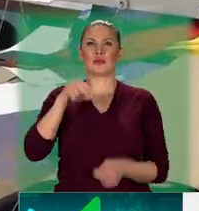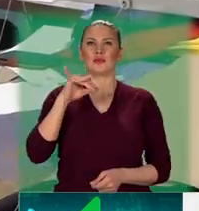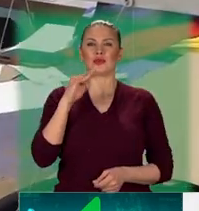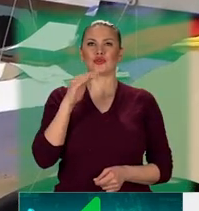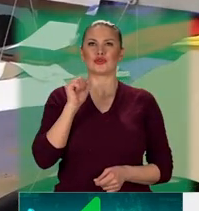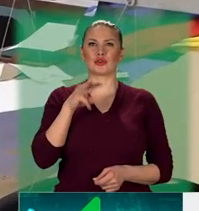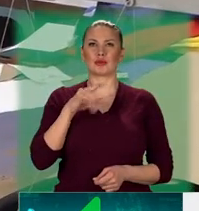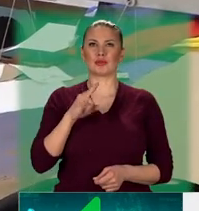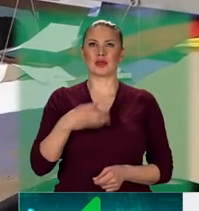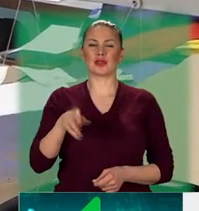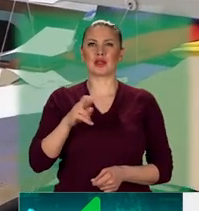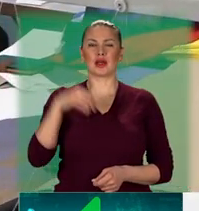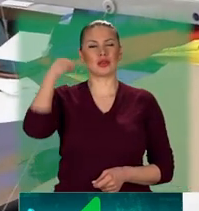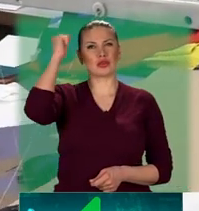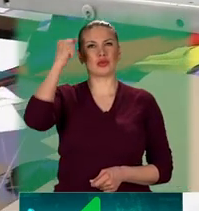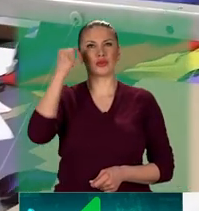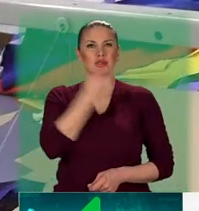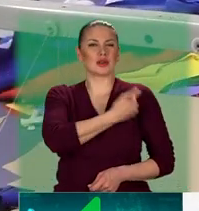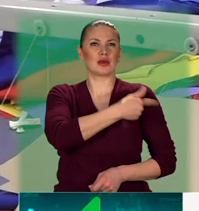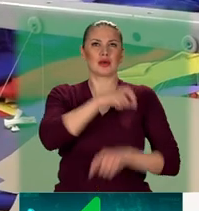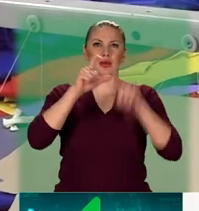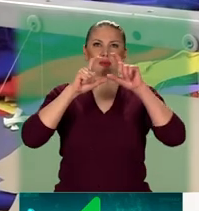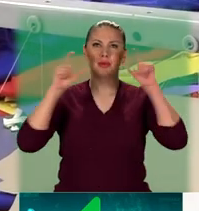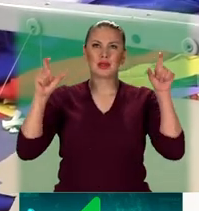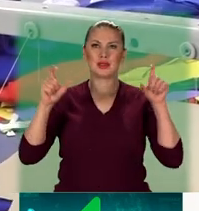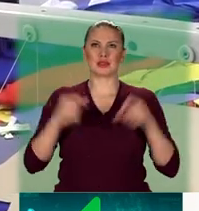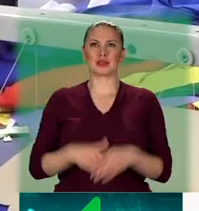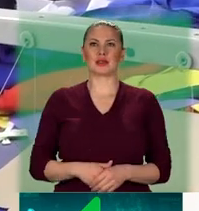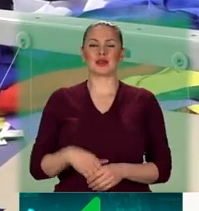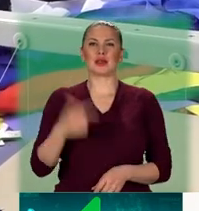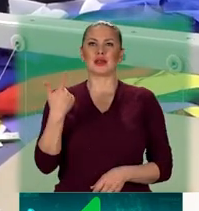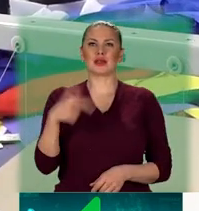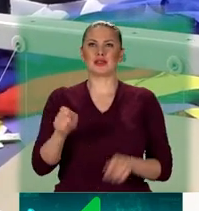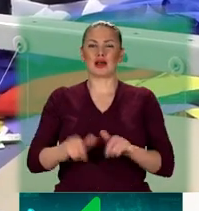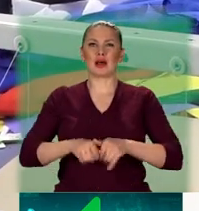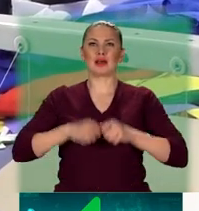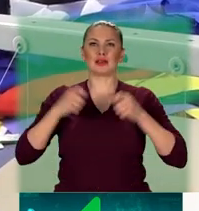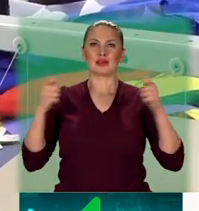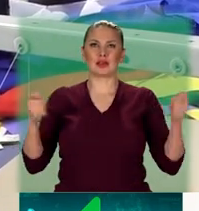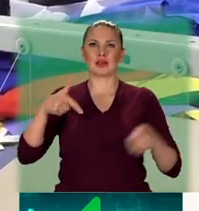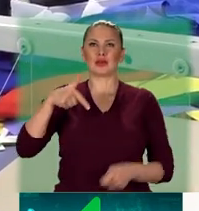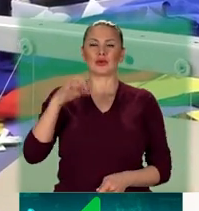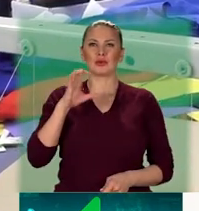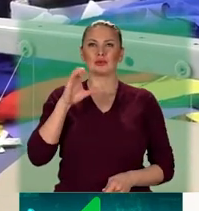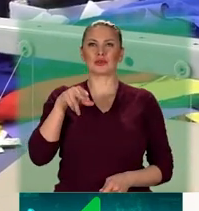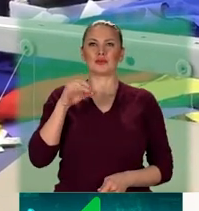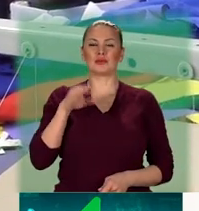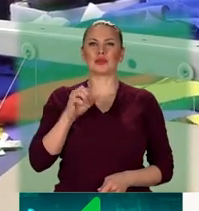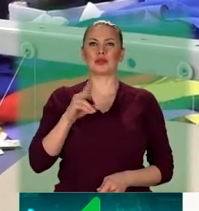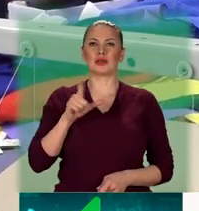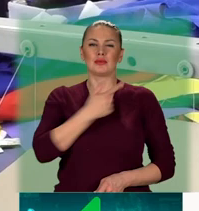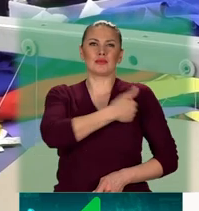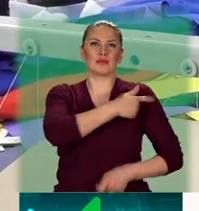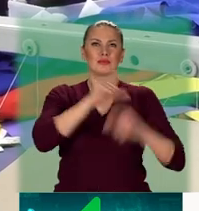Потому что не все шьют маски. Если бы шили все, нам надо дошить все пижамы. Если бы все, можно было бы больше сделать. А